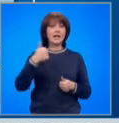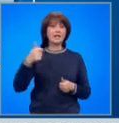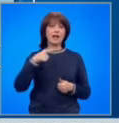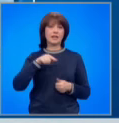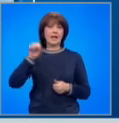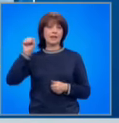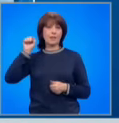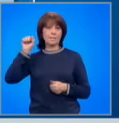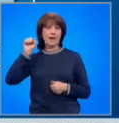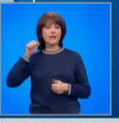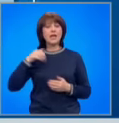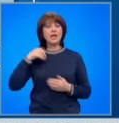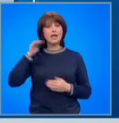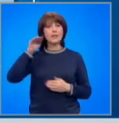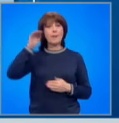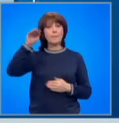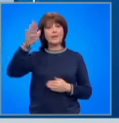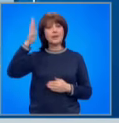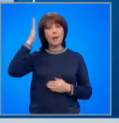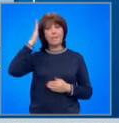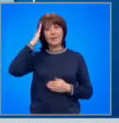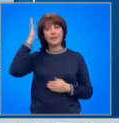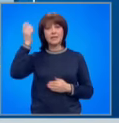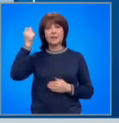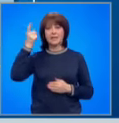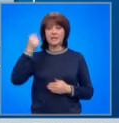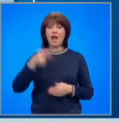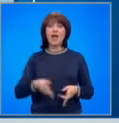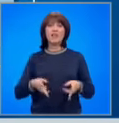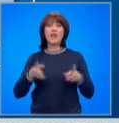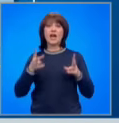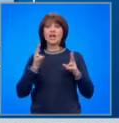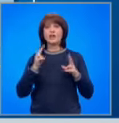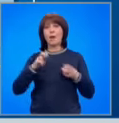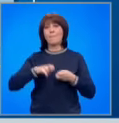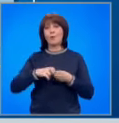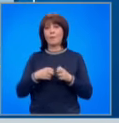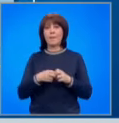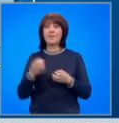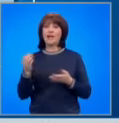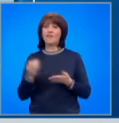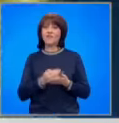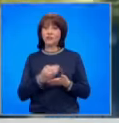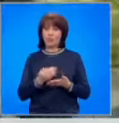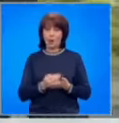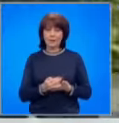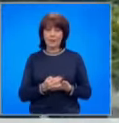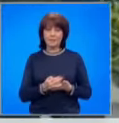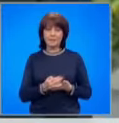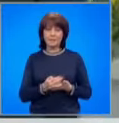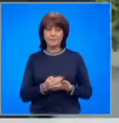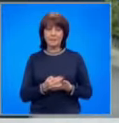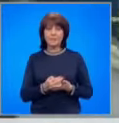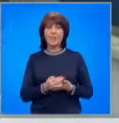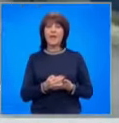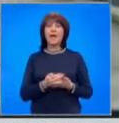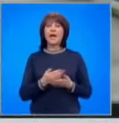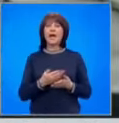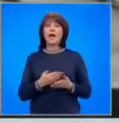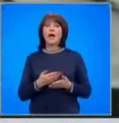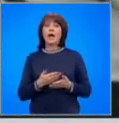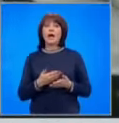министър-председател. Искам да разреша проблемите в нашата икономика, да обединя нашата партия и да служа на страната ни. Зад бившия заперник на